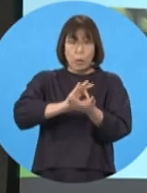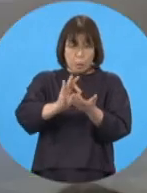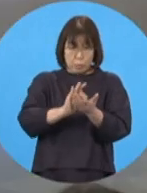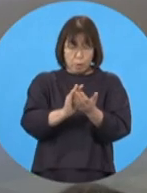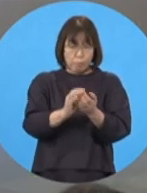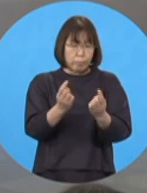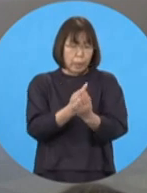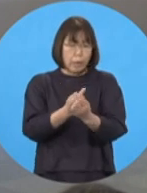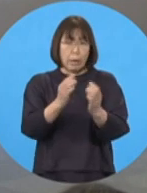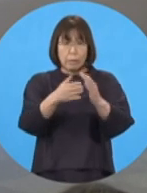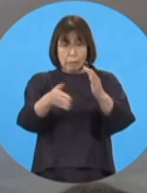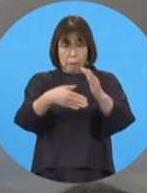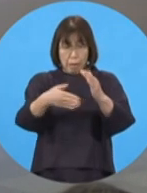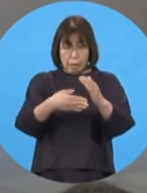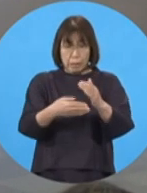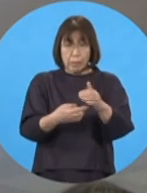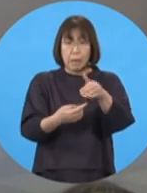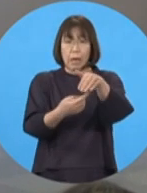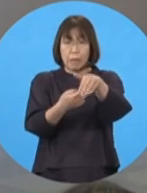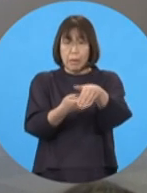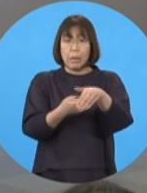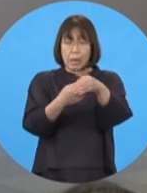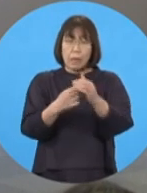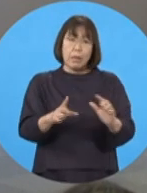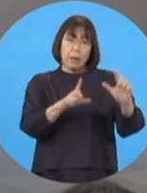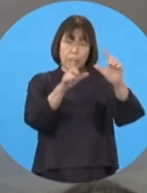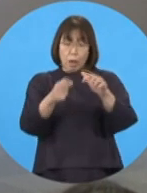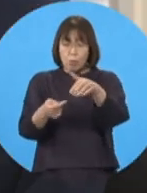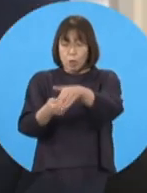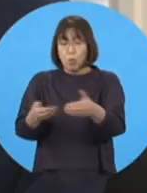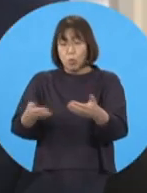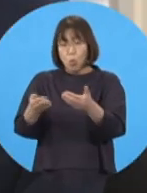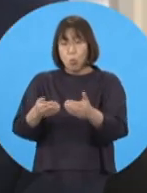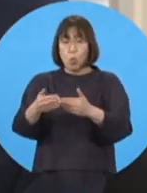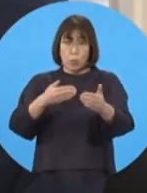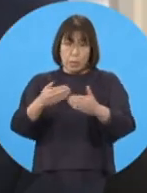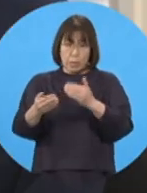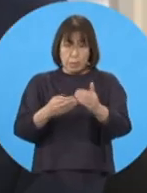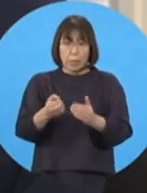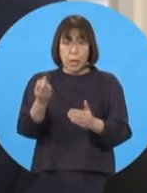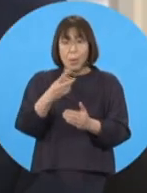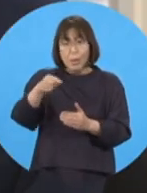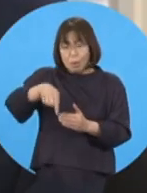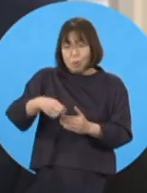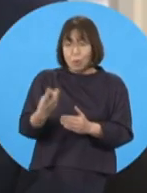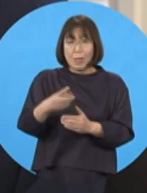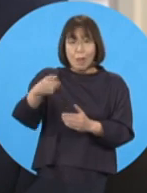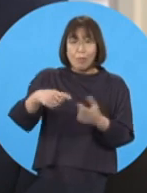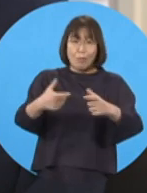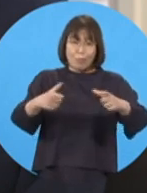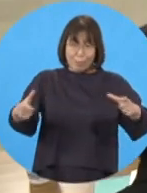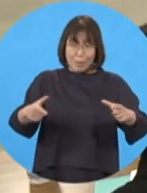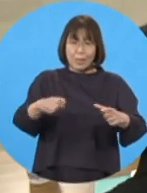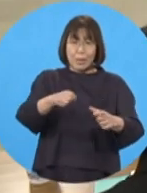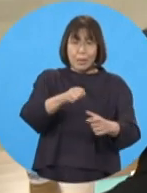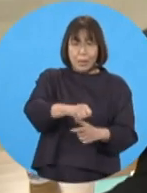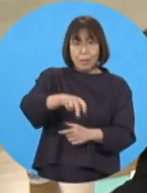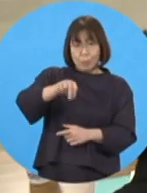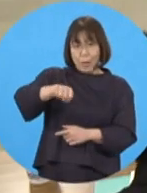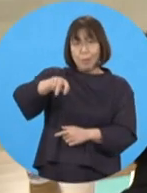した空き家で田舎暮らしや農業を体験してもらうことでリピーターを増やし SNS でも情報発信します。